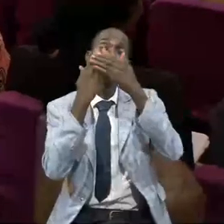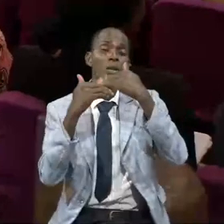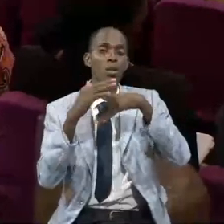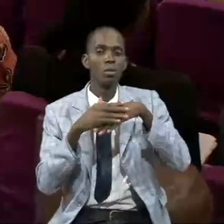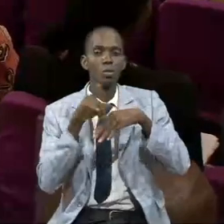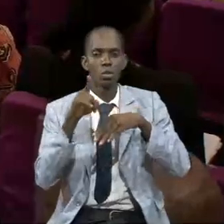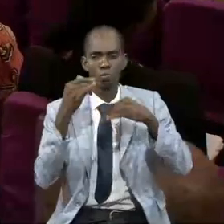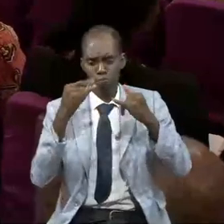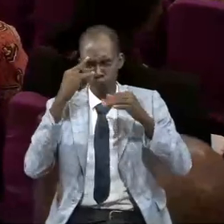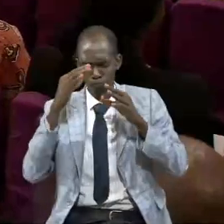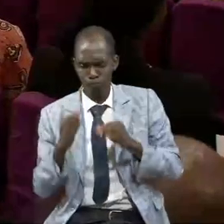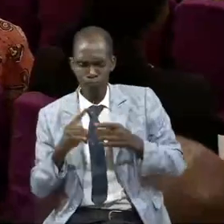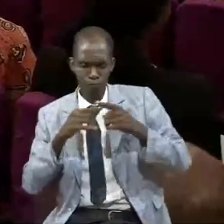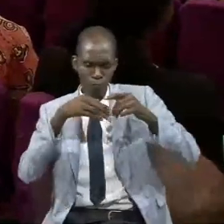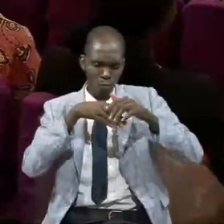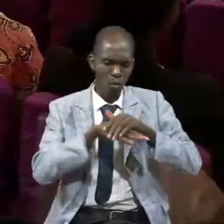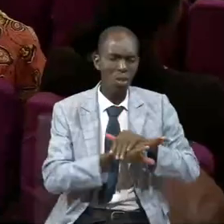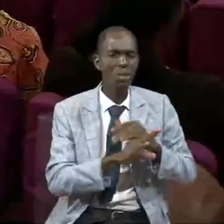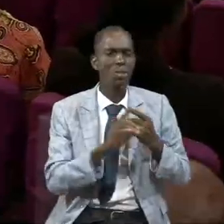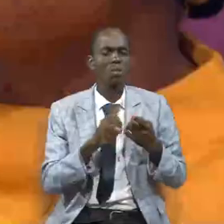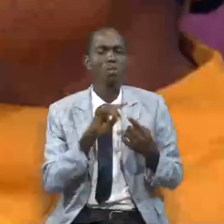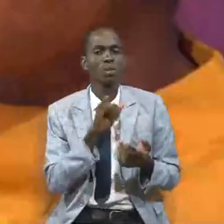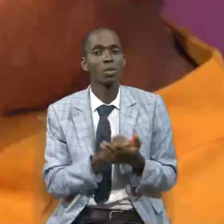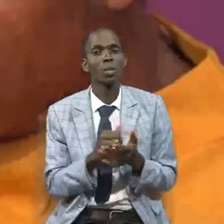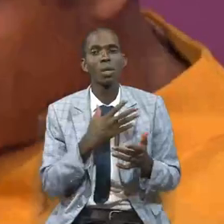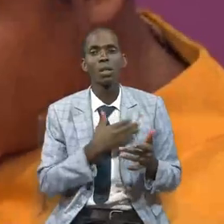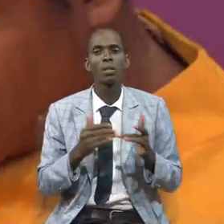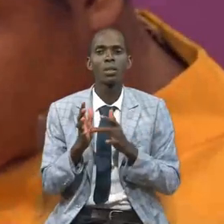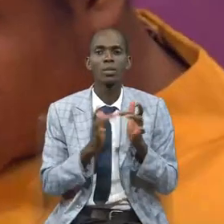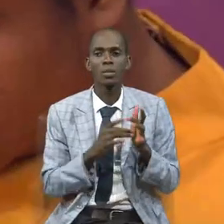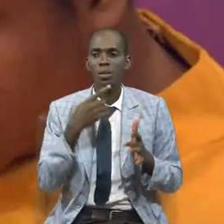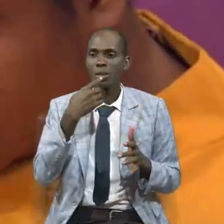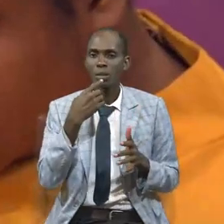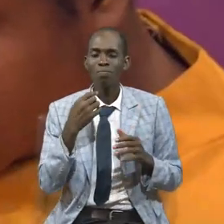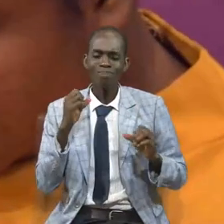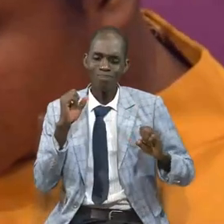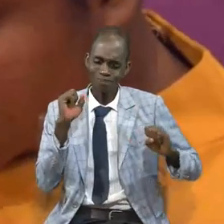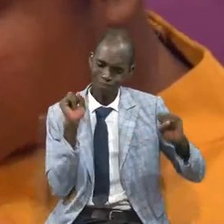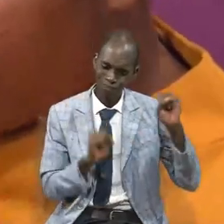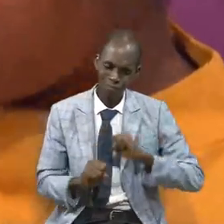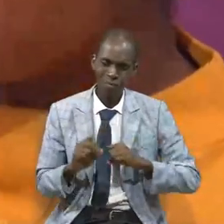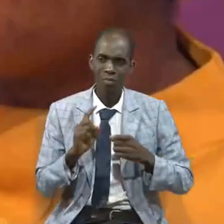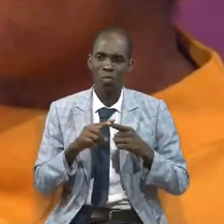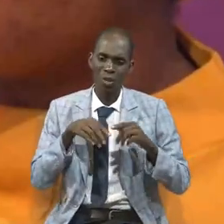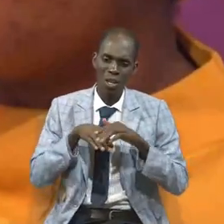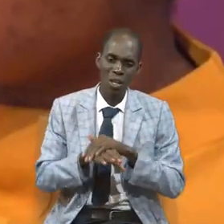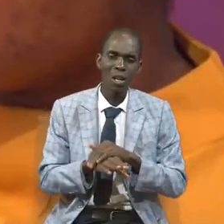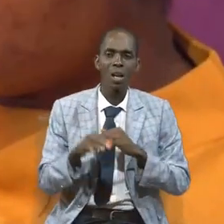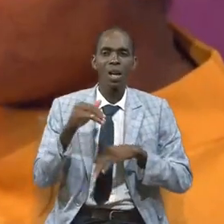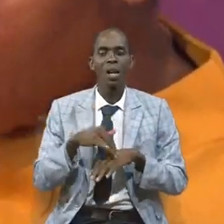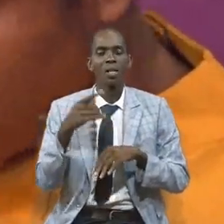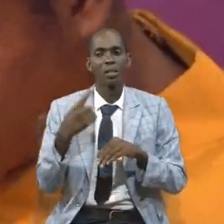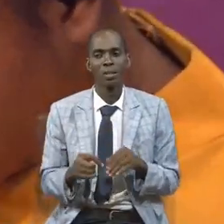Et vous faites le pas là. Et Jésus a dit que efforcez-vous d'entrer par la